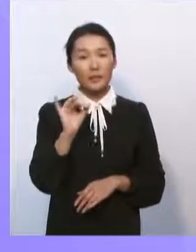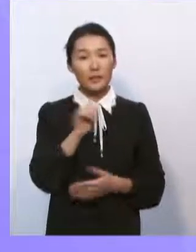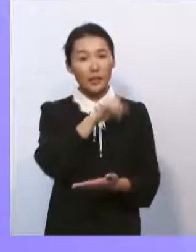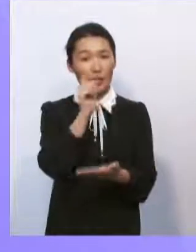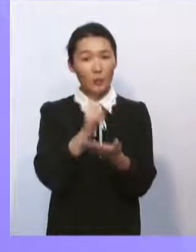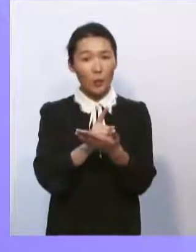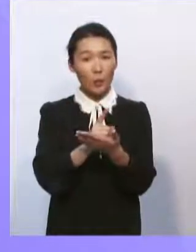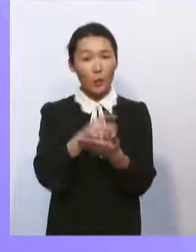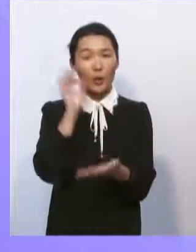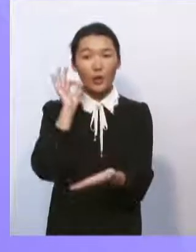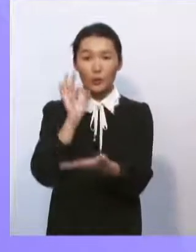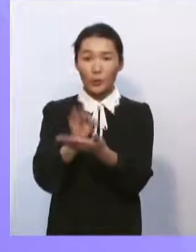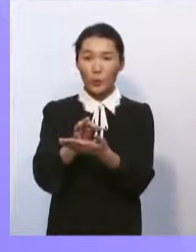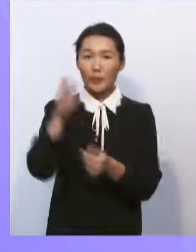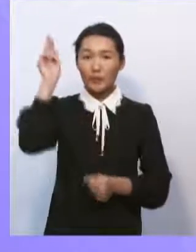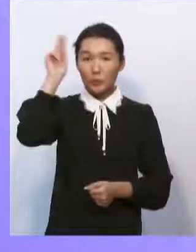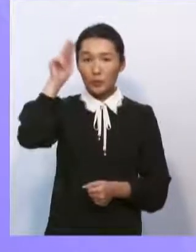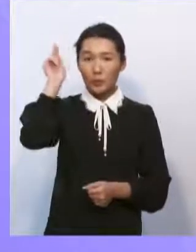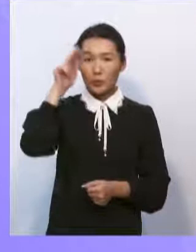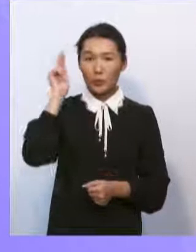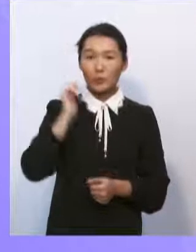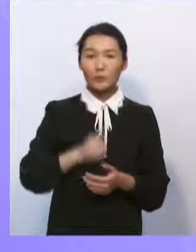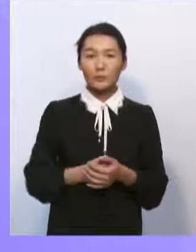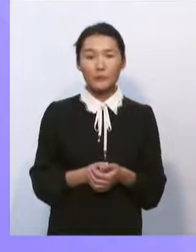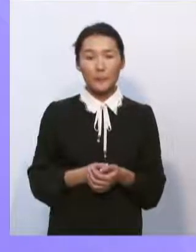суроого жооп бергенди үйрөнөсүңөр.